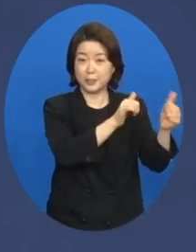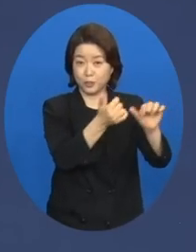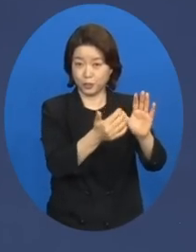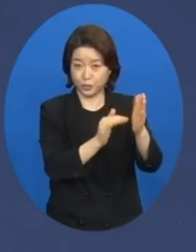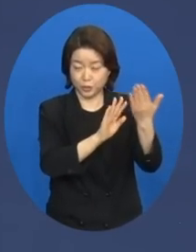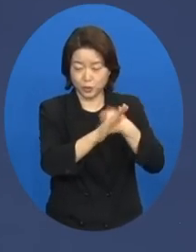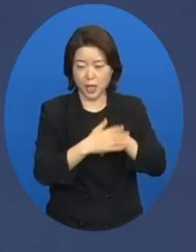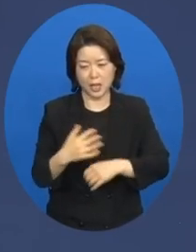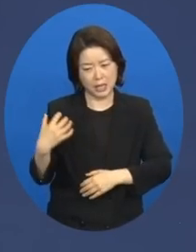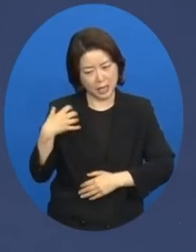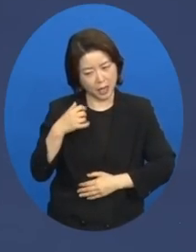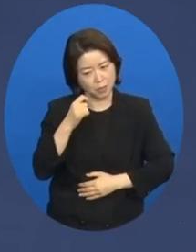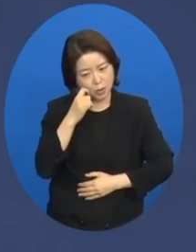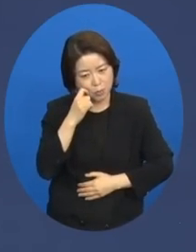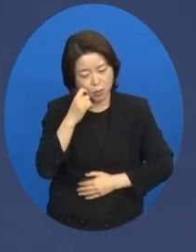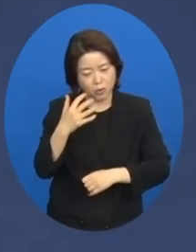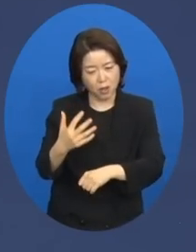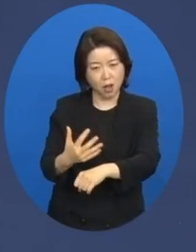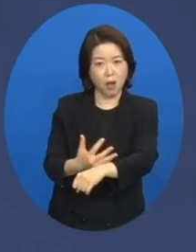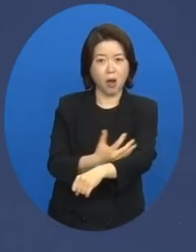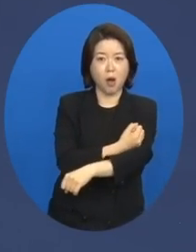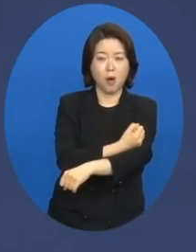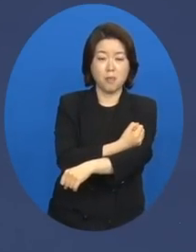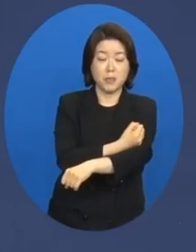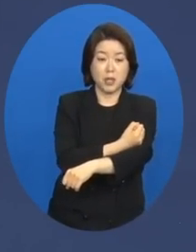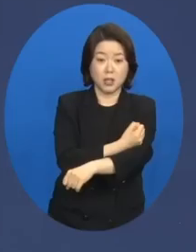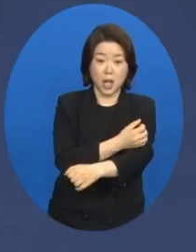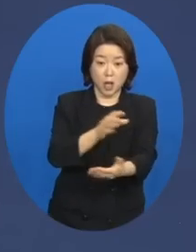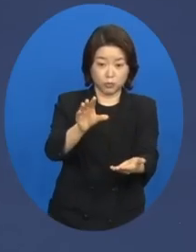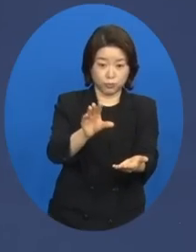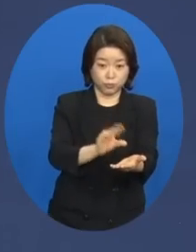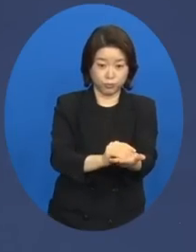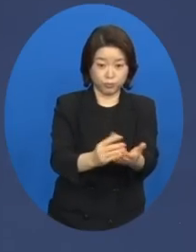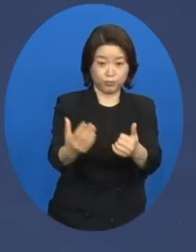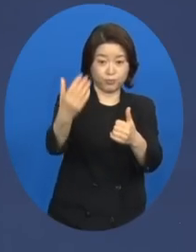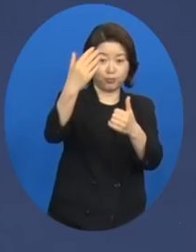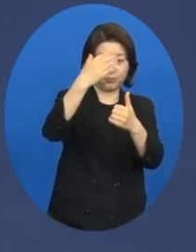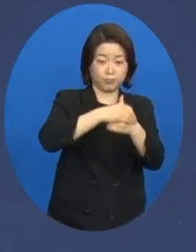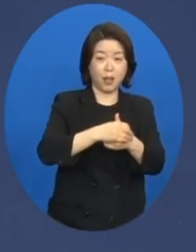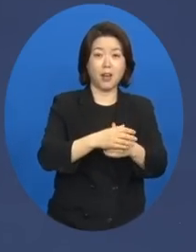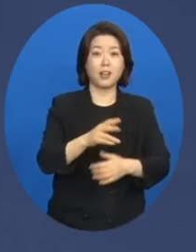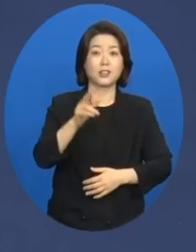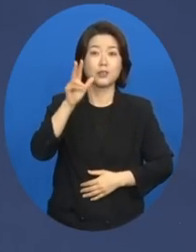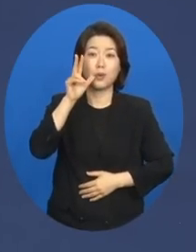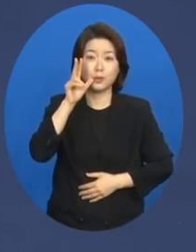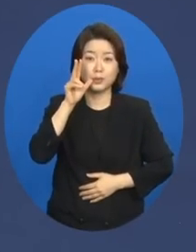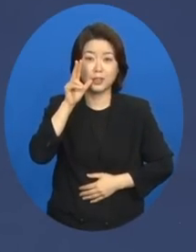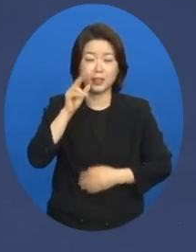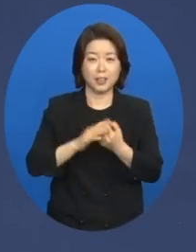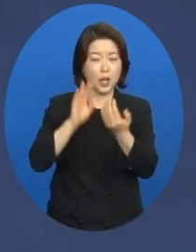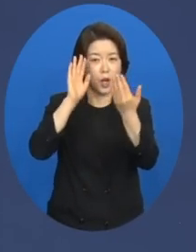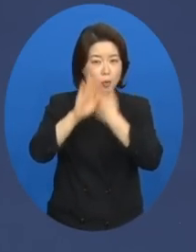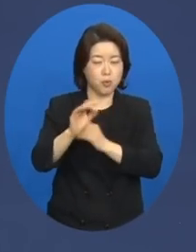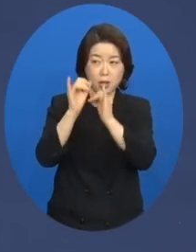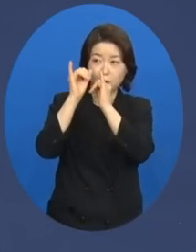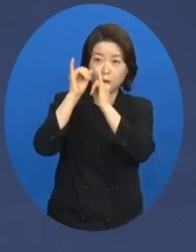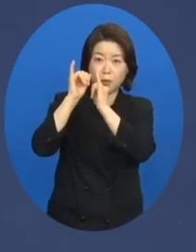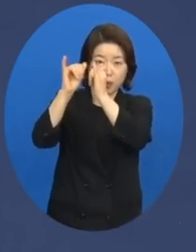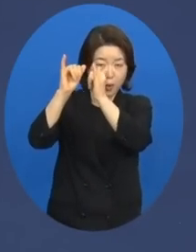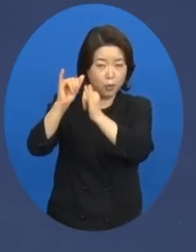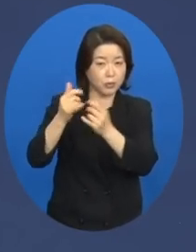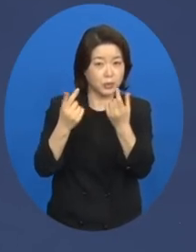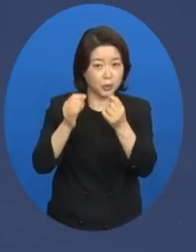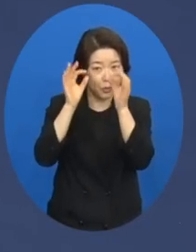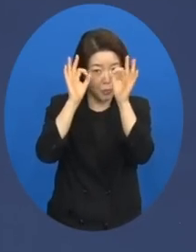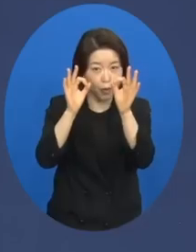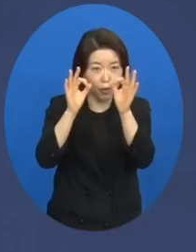감당 못할 엄청난 과업을 앞에다 둔 여호수아는 나중에는 영웅처럼 보여지지만